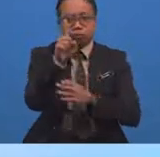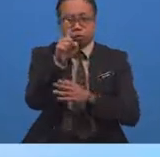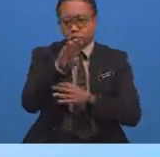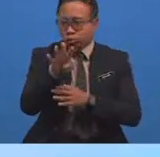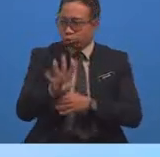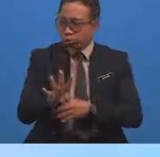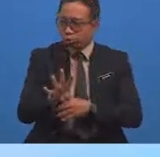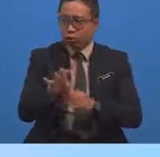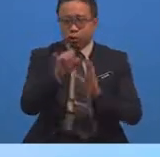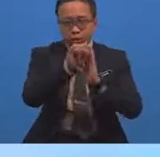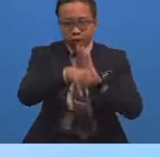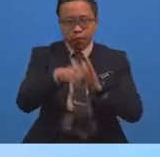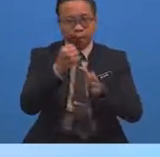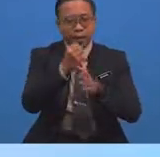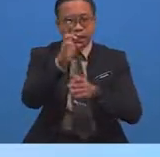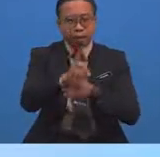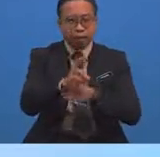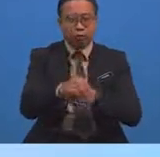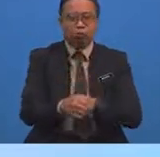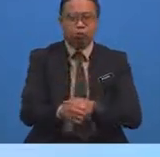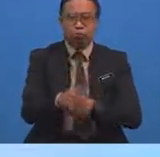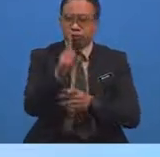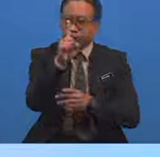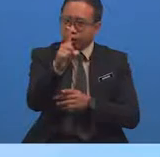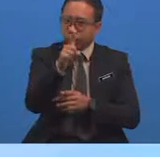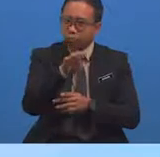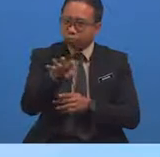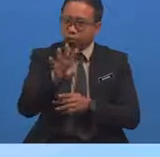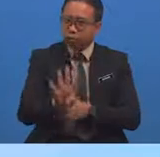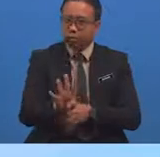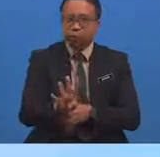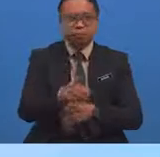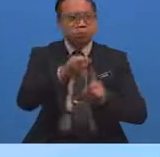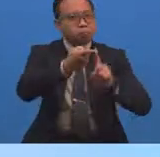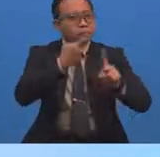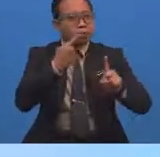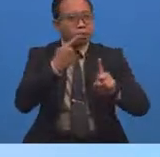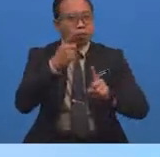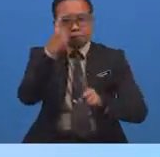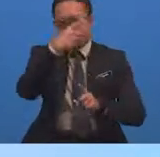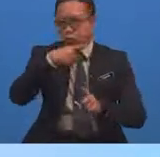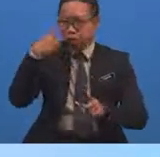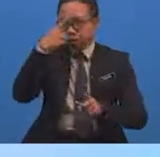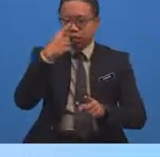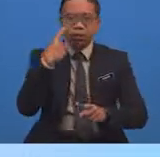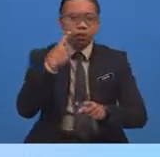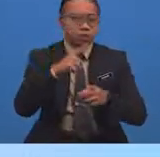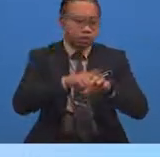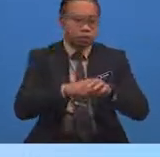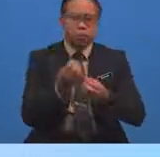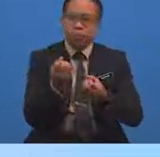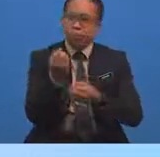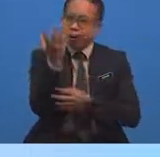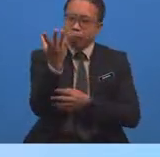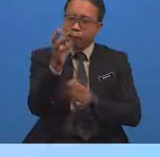jam atau satu perempat daripadamu ke jam berapa